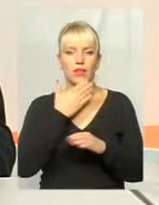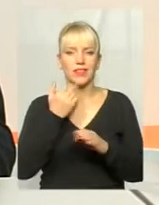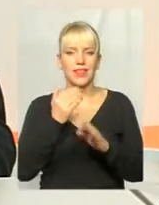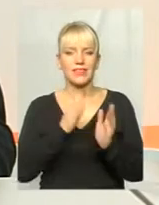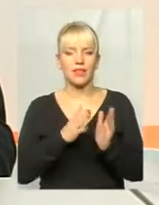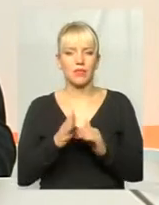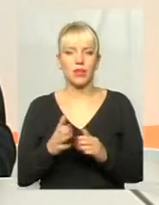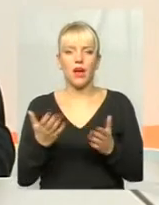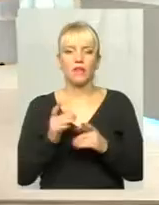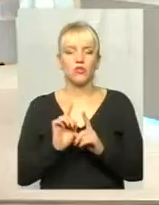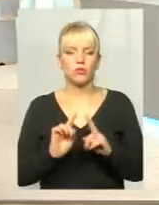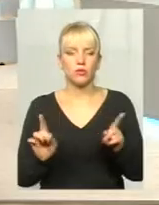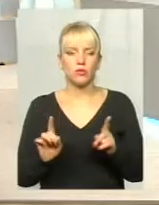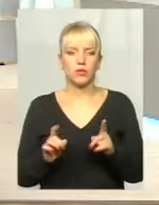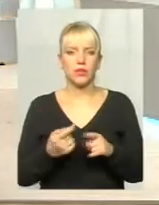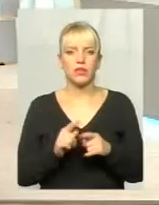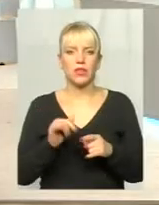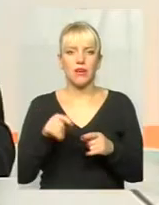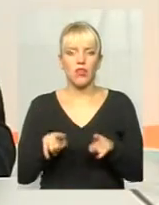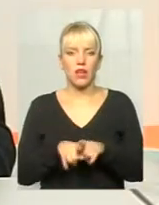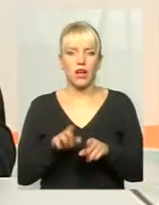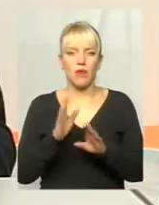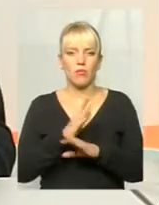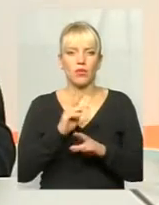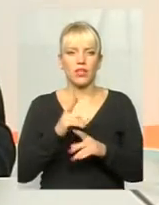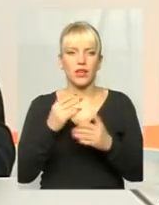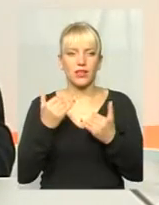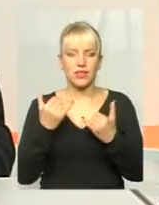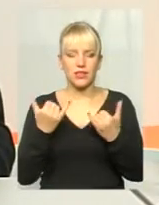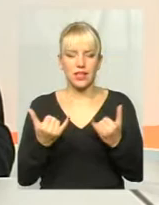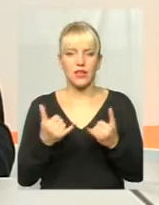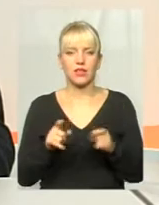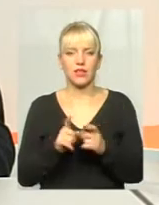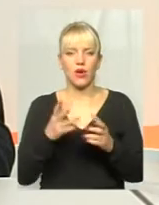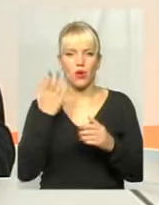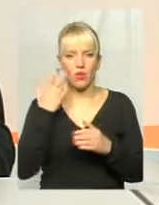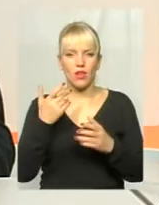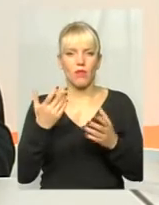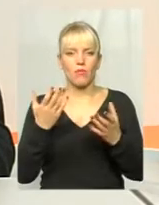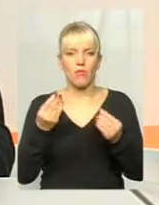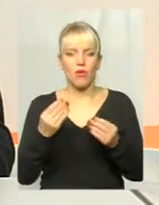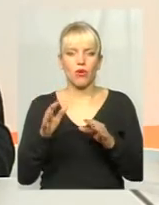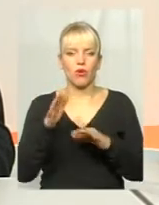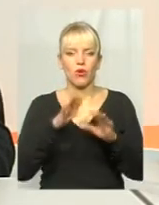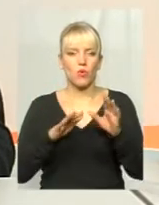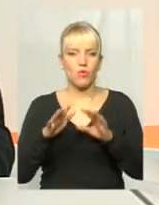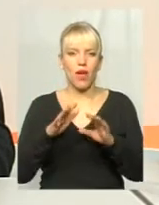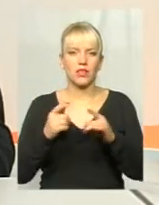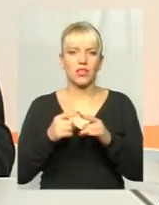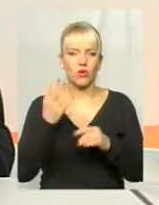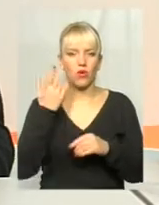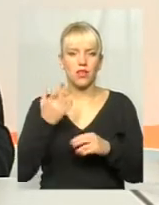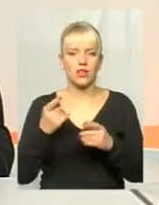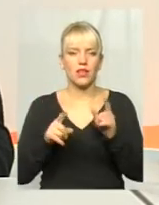в чому особливість? Особливість. От така погода, як зараз, коли мокро, коли туман, коли деякі